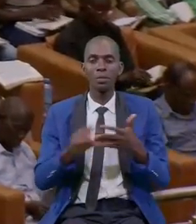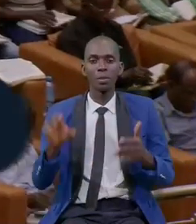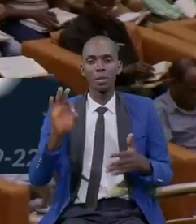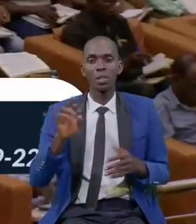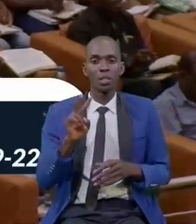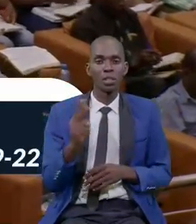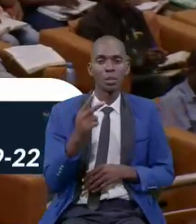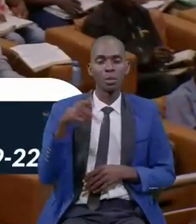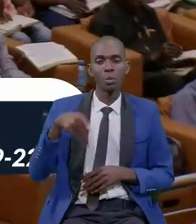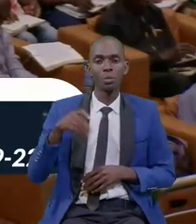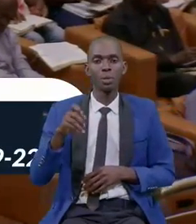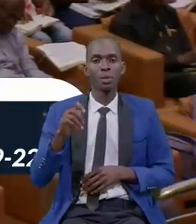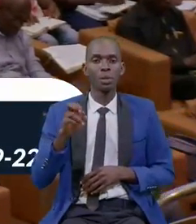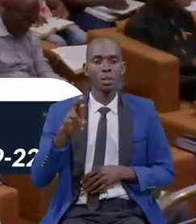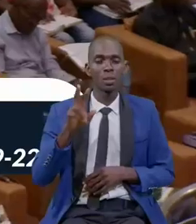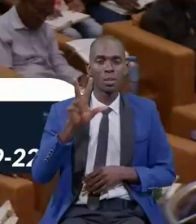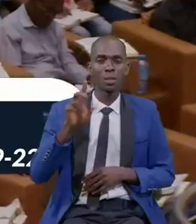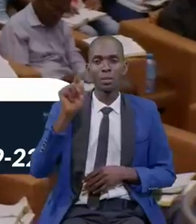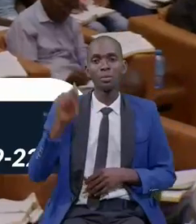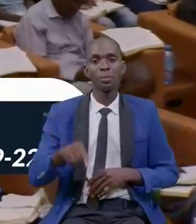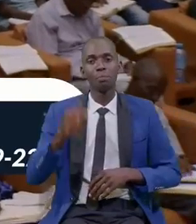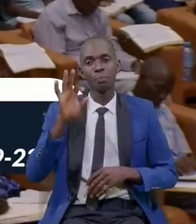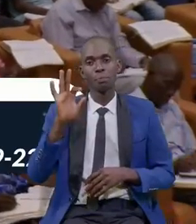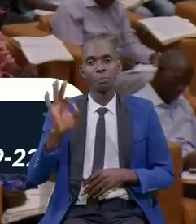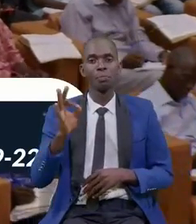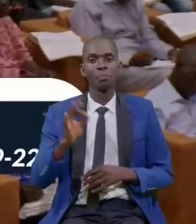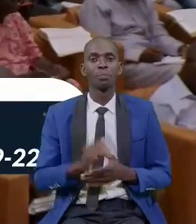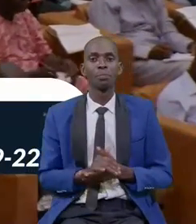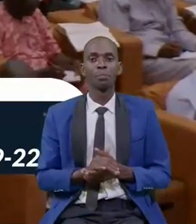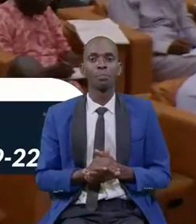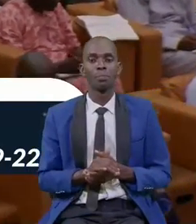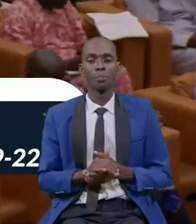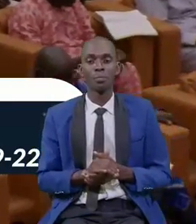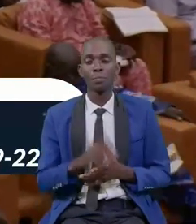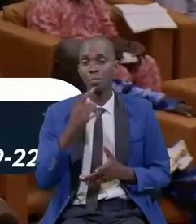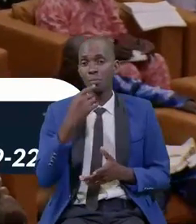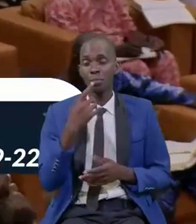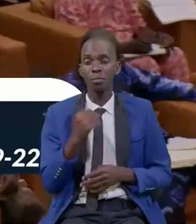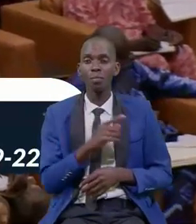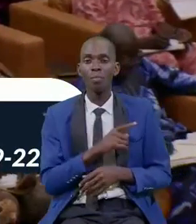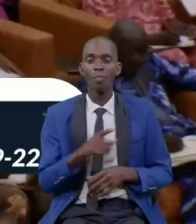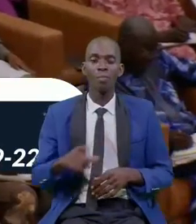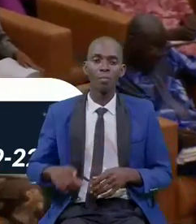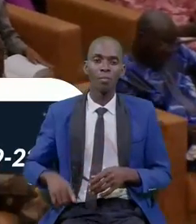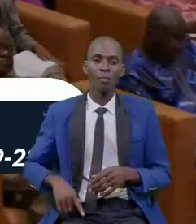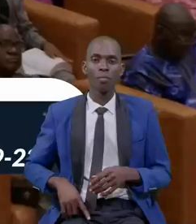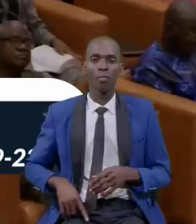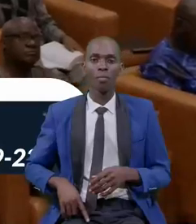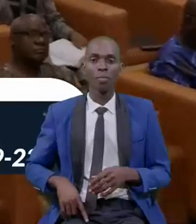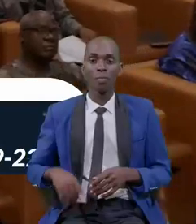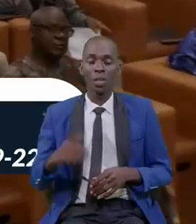2 Pierre 3, le verset 9. Le Seigneur ne tarde